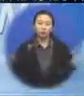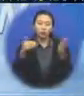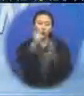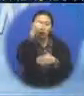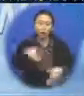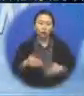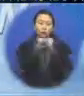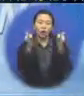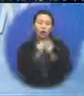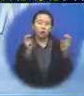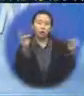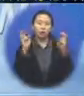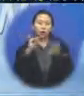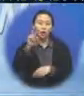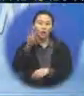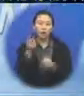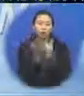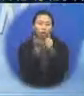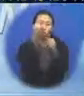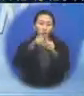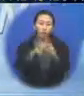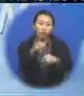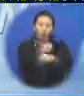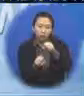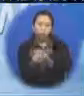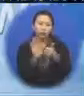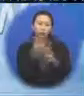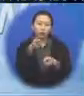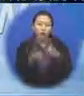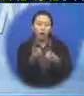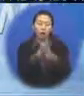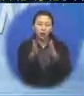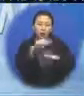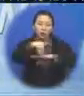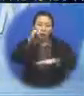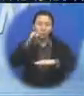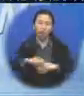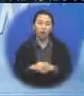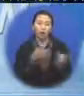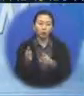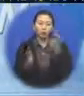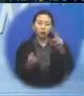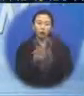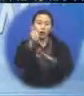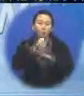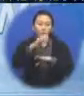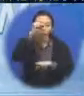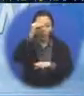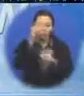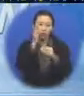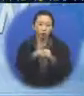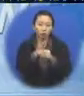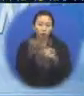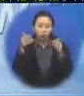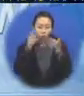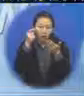충남도가 2014년까지 충남형 사회적 기업 200개 육성을 목표로 적극적인 지원 사업을 펼칠 예정입니다. 도는 10개의